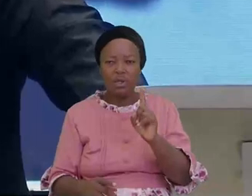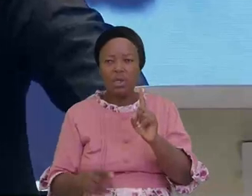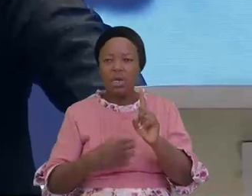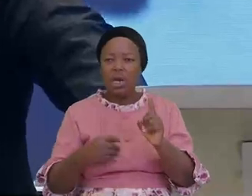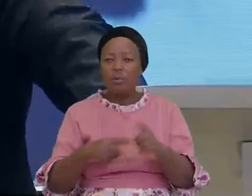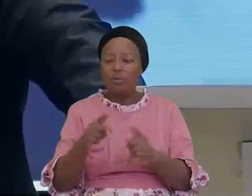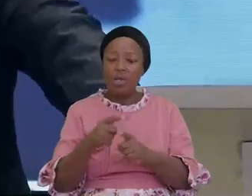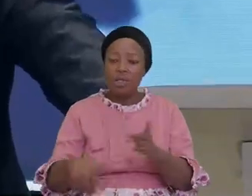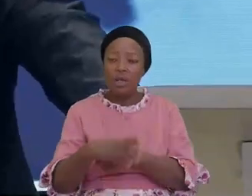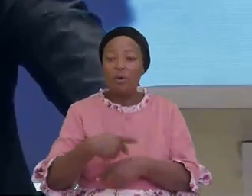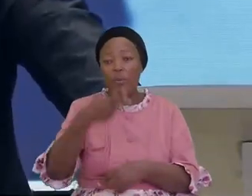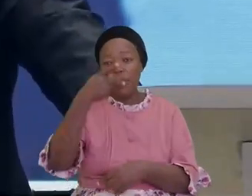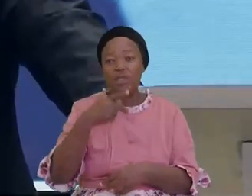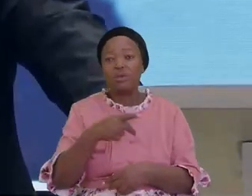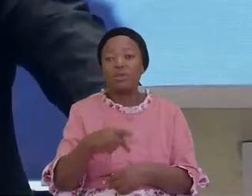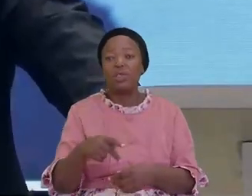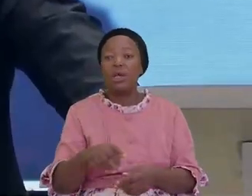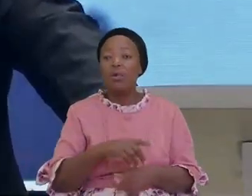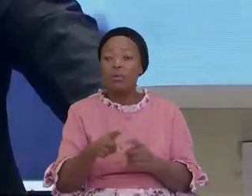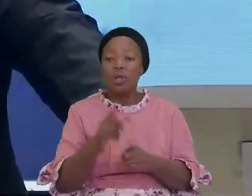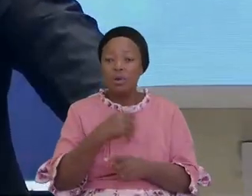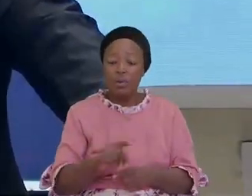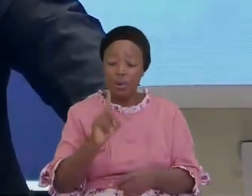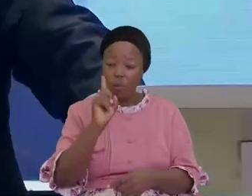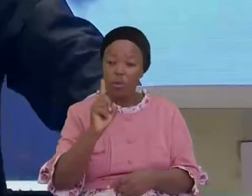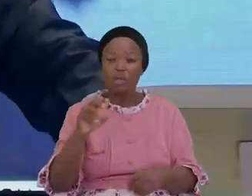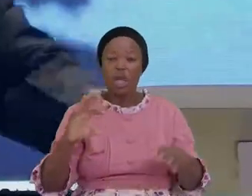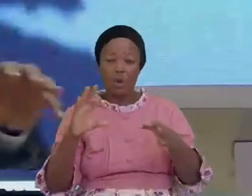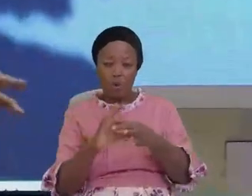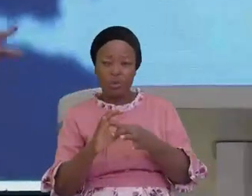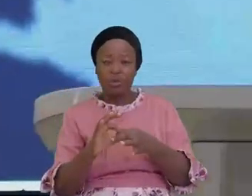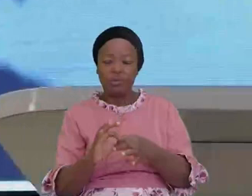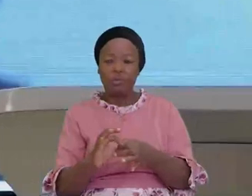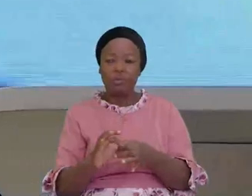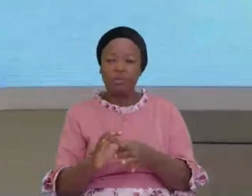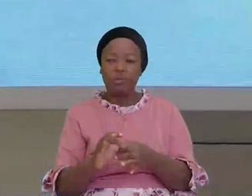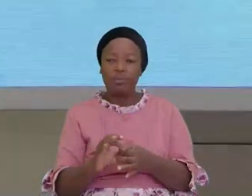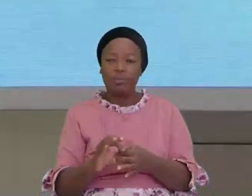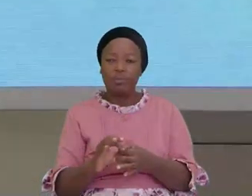Et au jour de la Pentecôte, quand ils étaient en un accord,